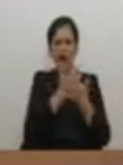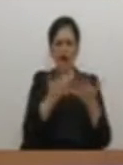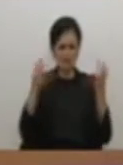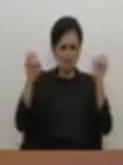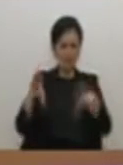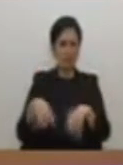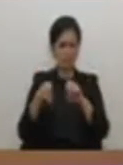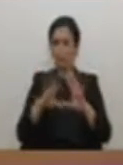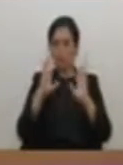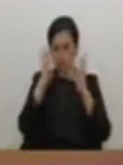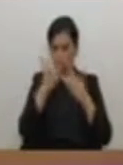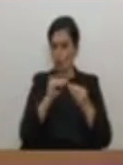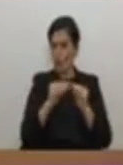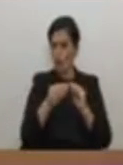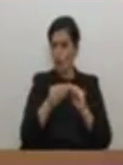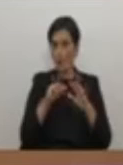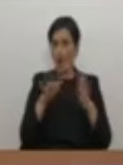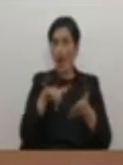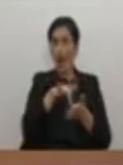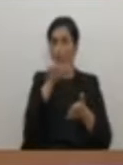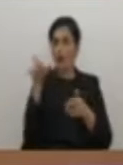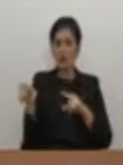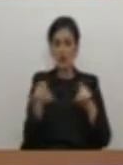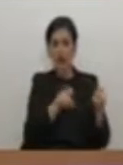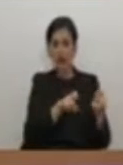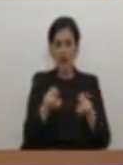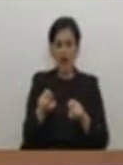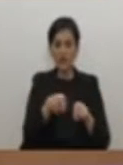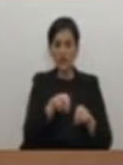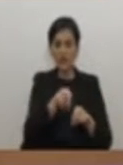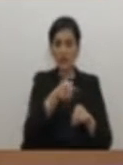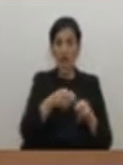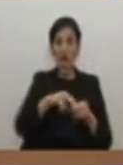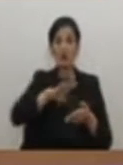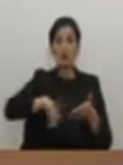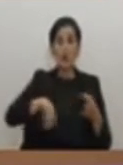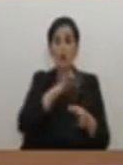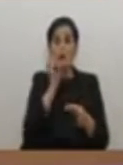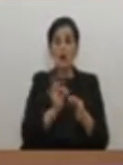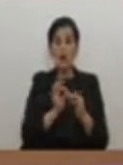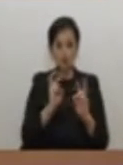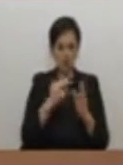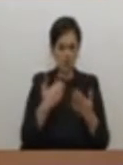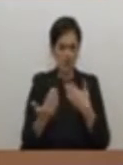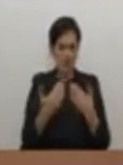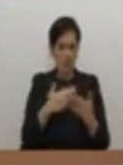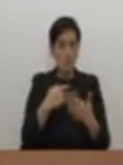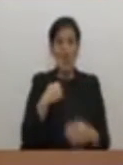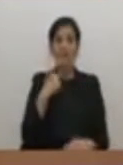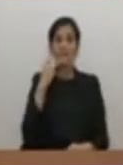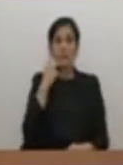ძალიან სერიოზულ პრობლემას უქმნის ადგილობრივებს გადაადგილებაში. Ეს არის უპასუხისმგებლო დამოკიდებულება და მე ვფიქრობ,